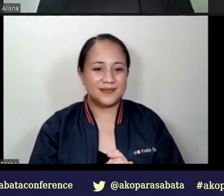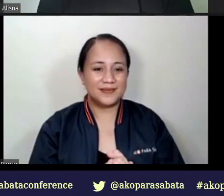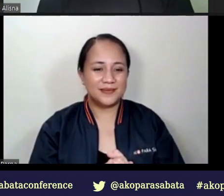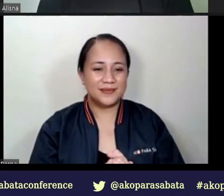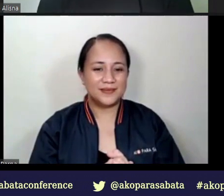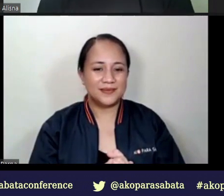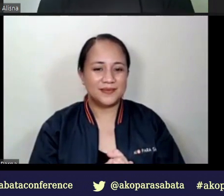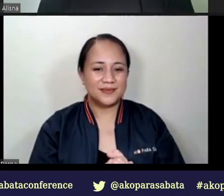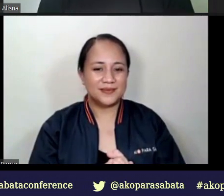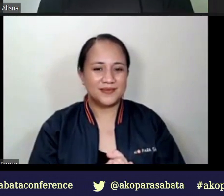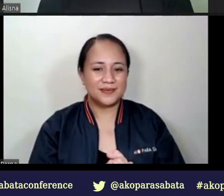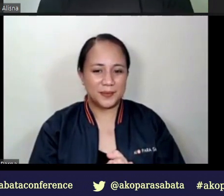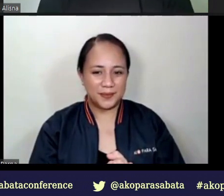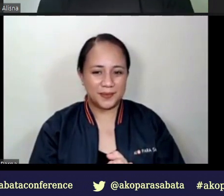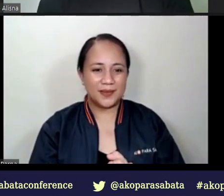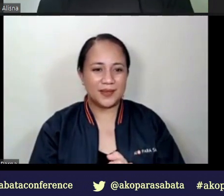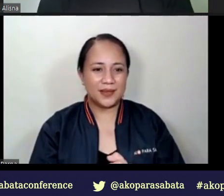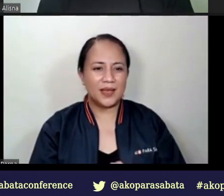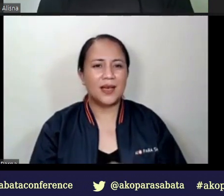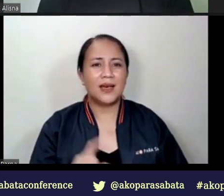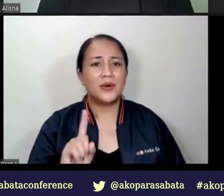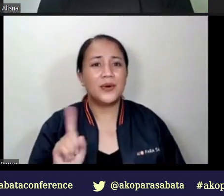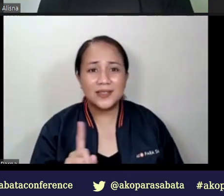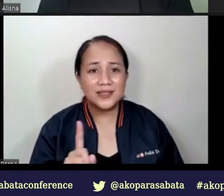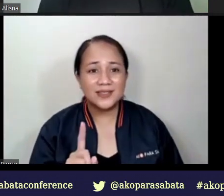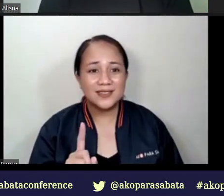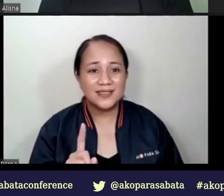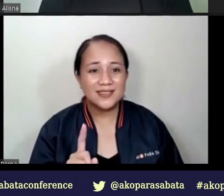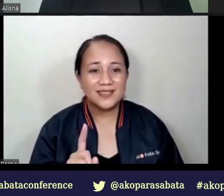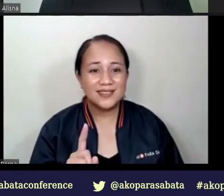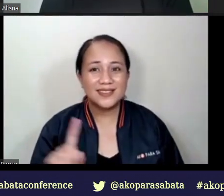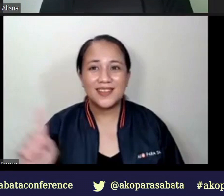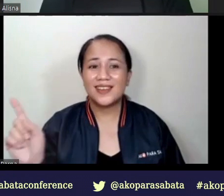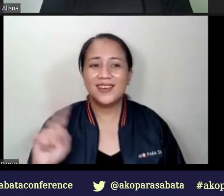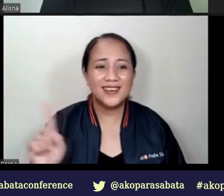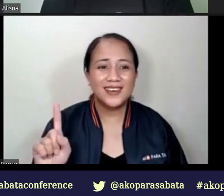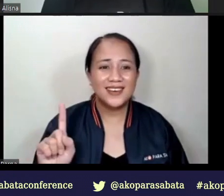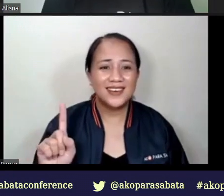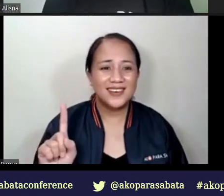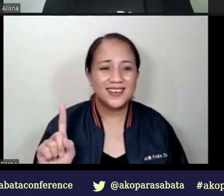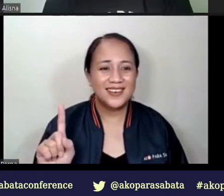ano ba? Yun lang. Yun lang yun.